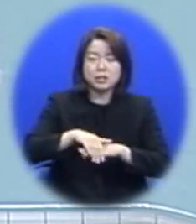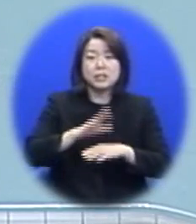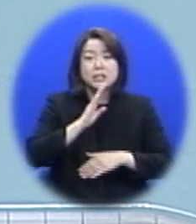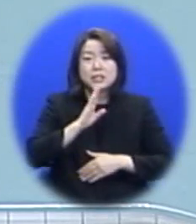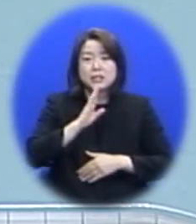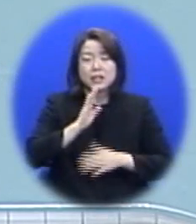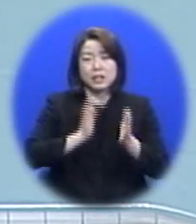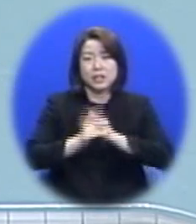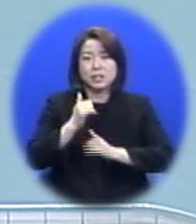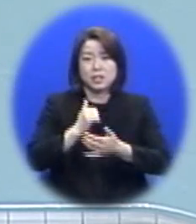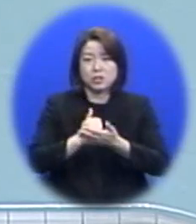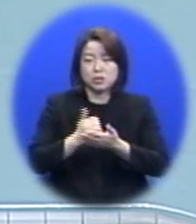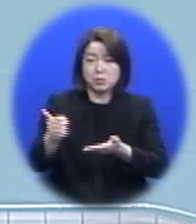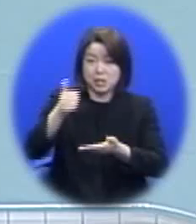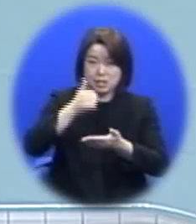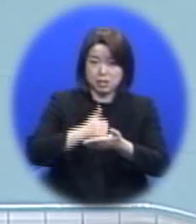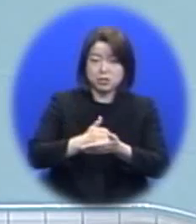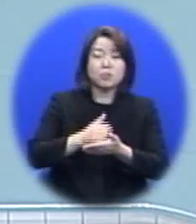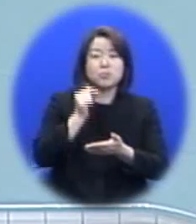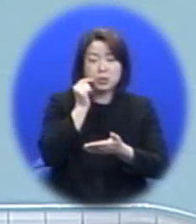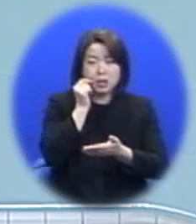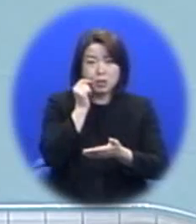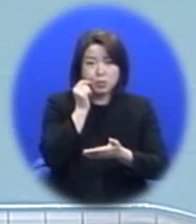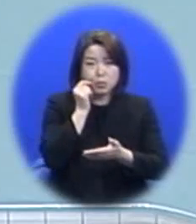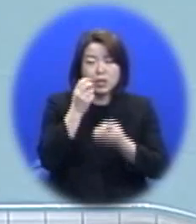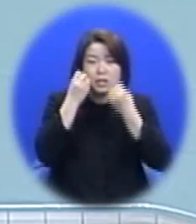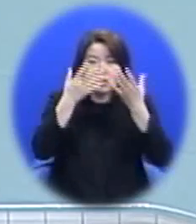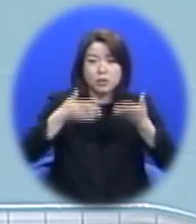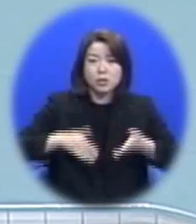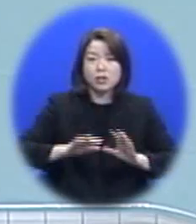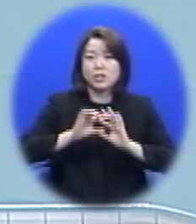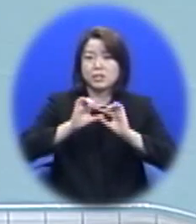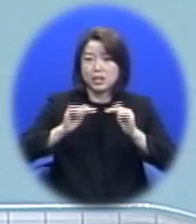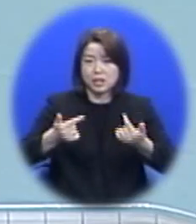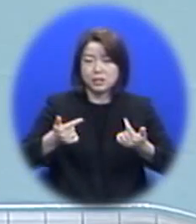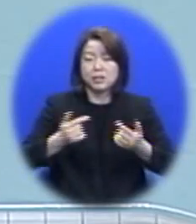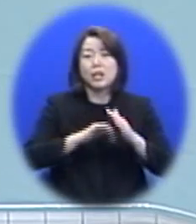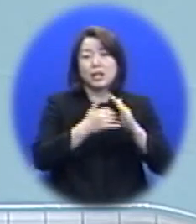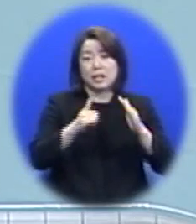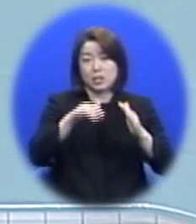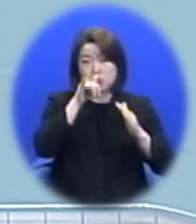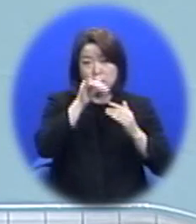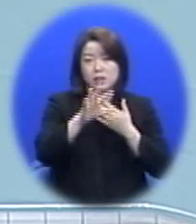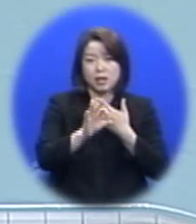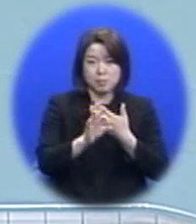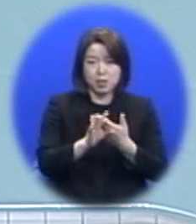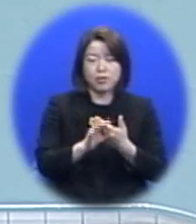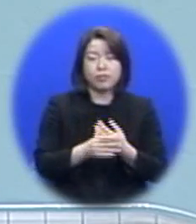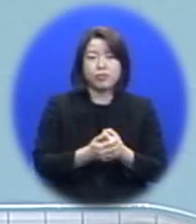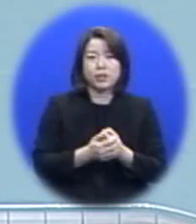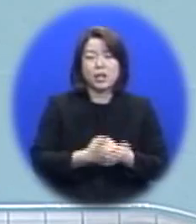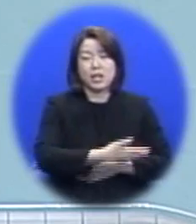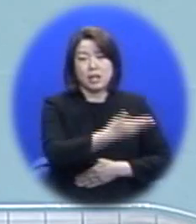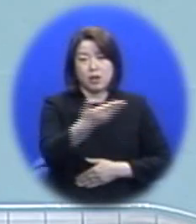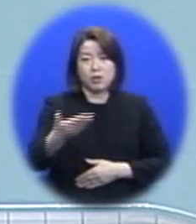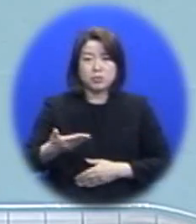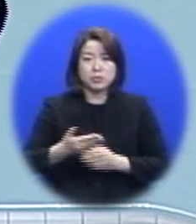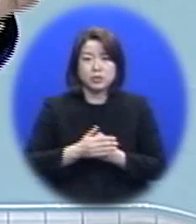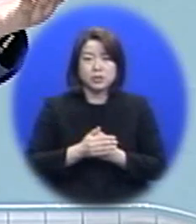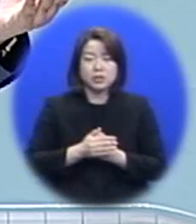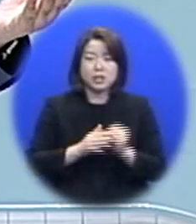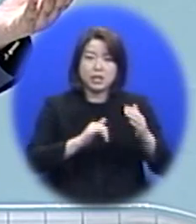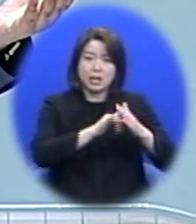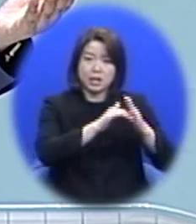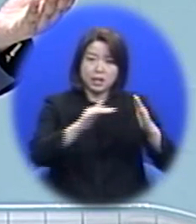진짜 예수님을 영접하고 거듭나지 못한 그런 가족이 있다면 여러분은